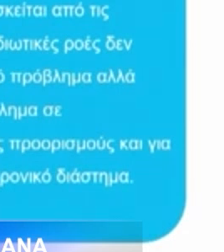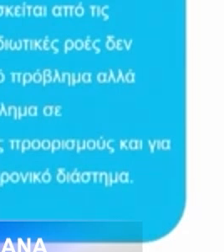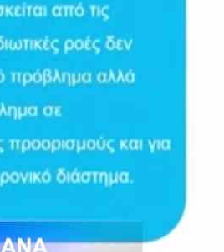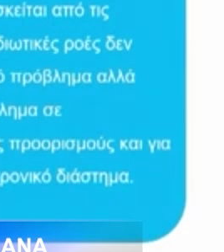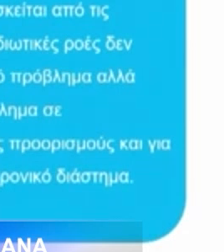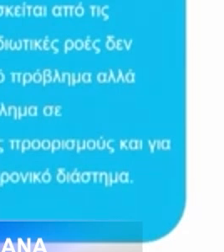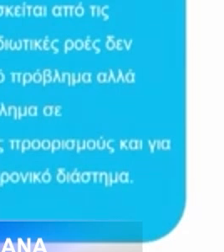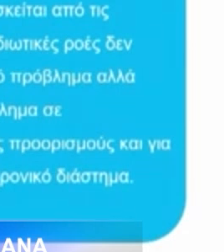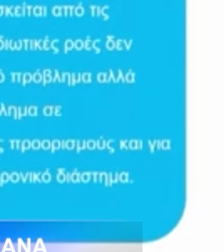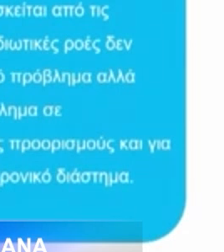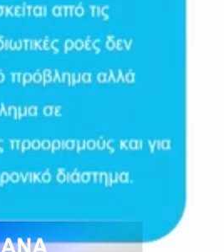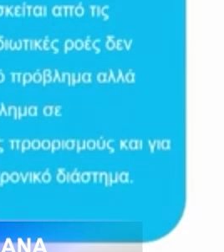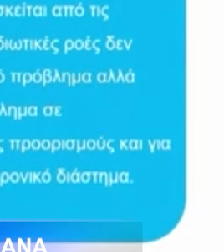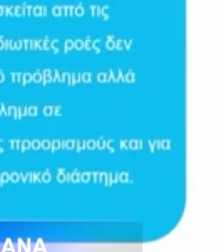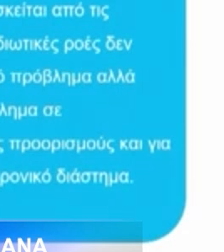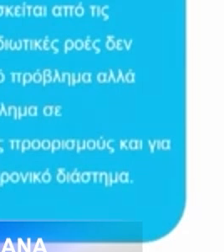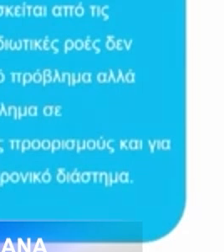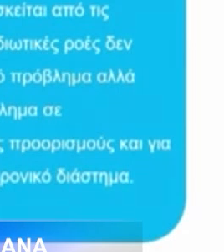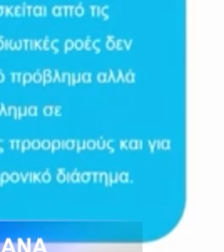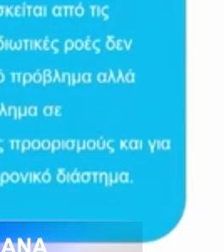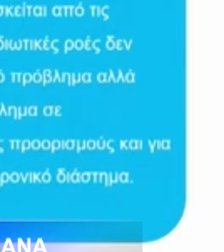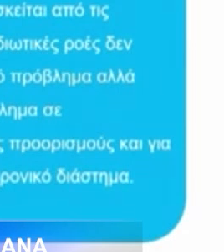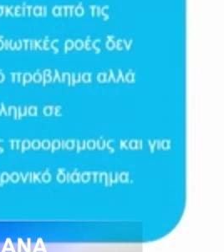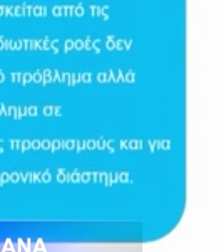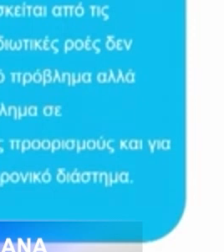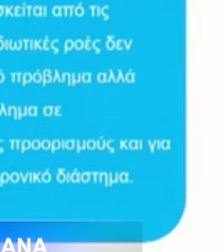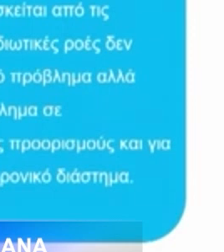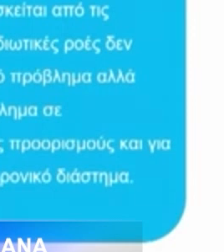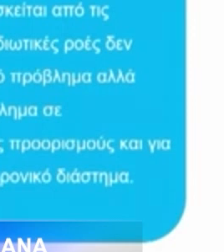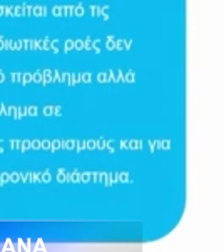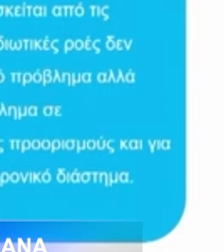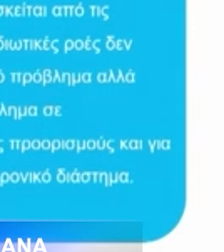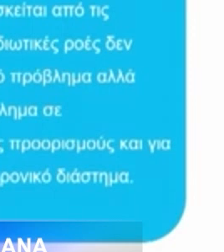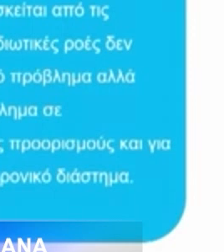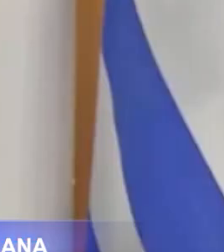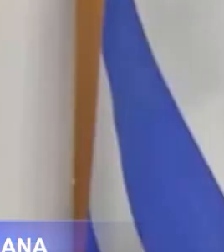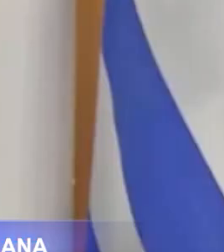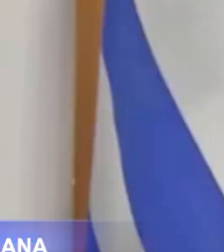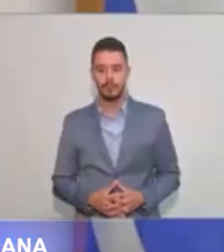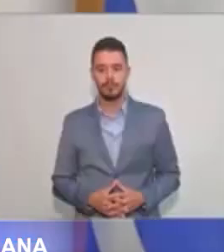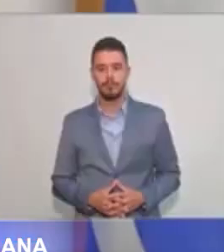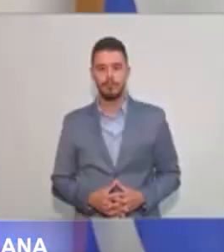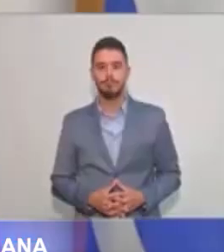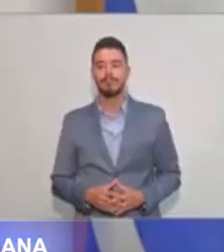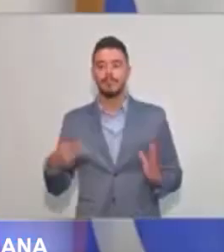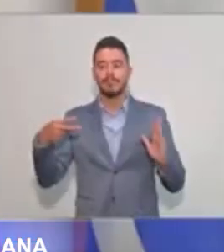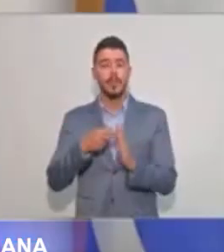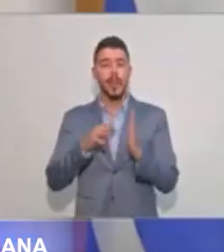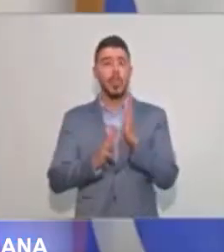επενδύσεων. Ενδεικτικά να αναφέρω ότι η χώρα το 2012